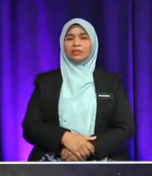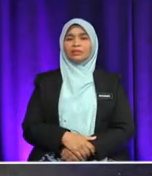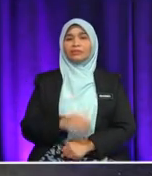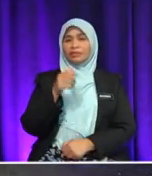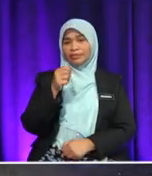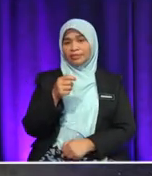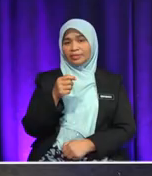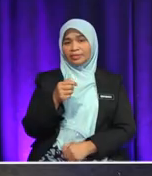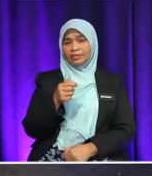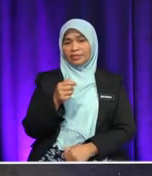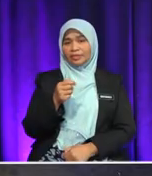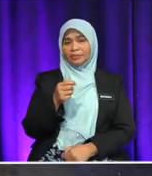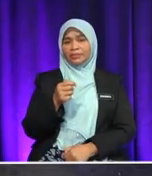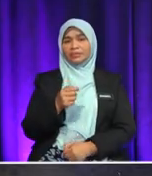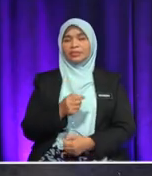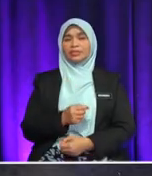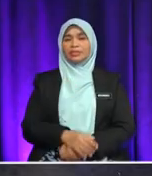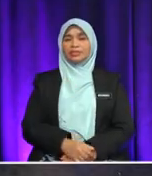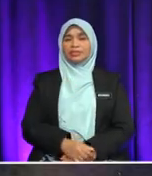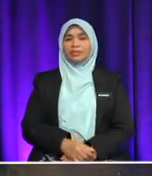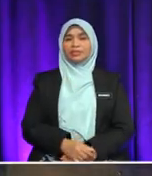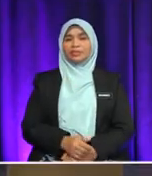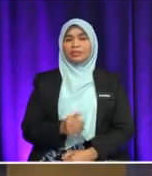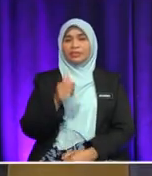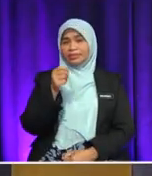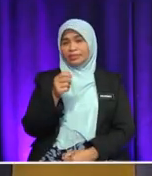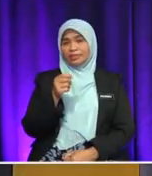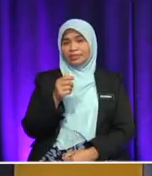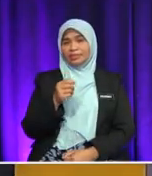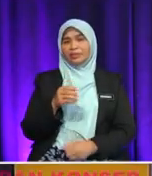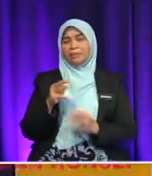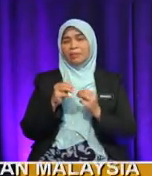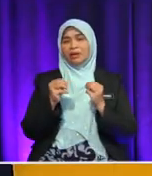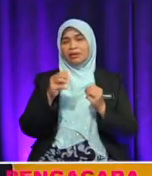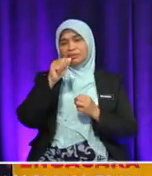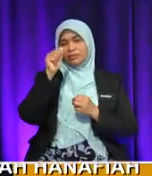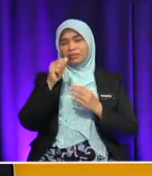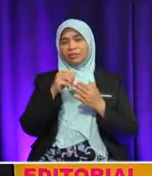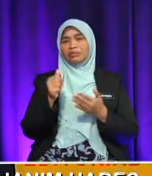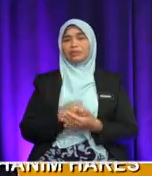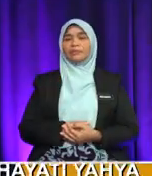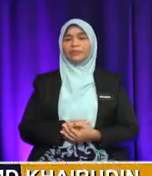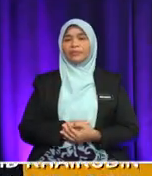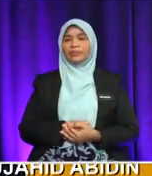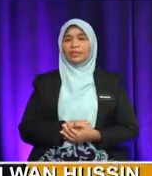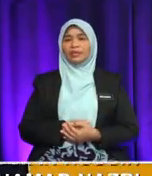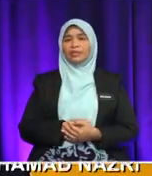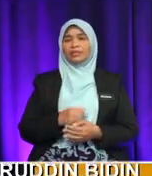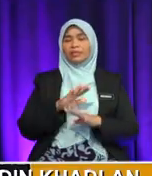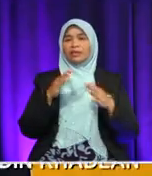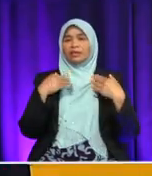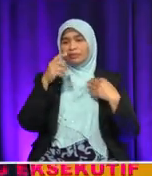subhanallah walhamdulillah wala ilaha illallah